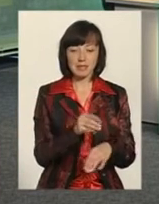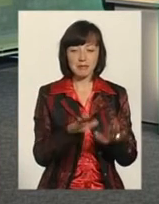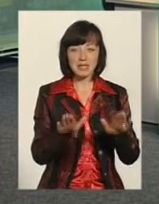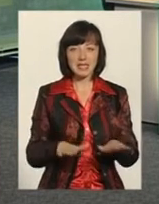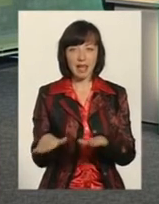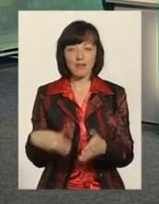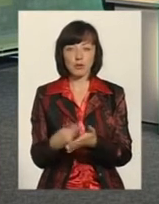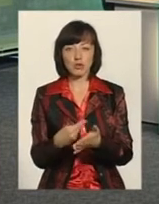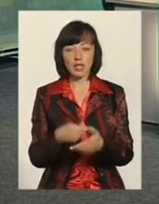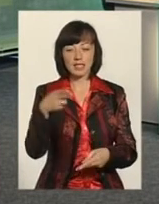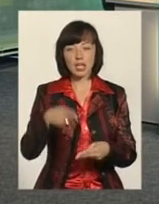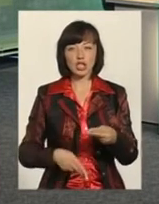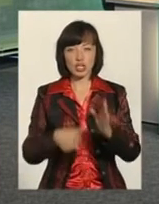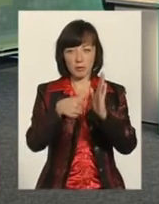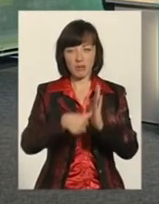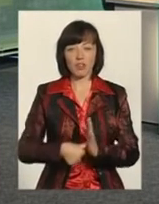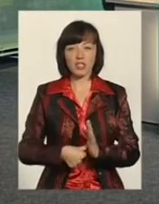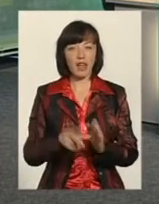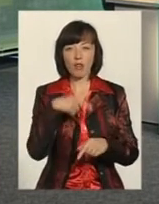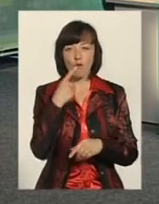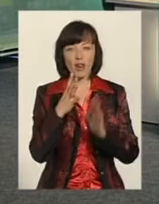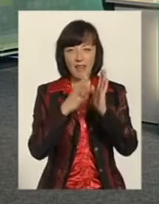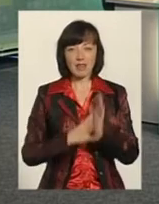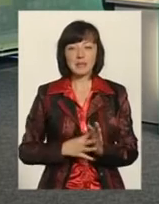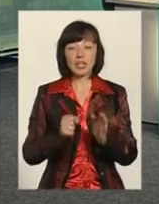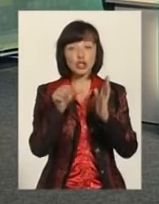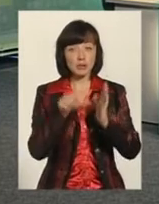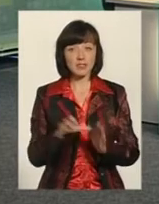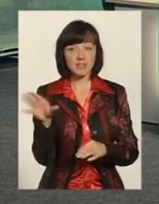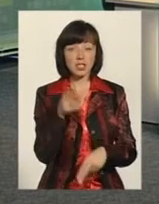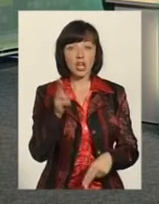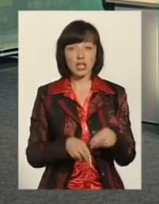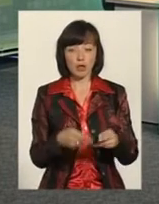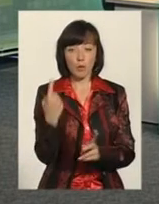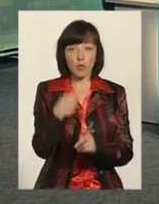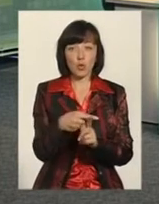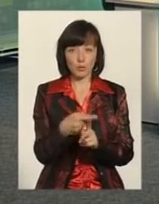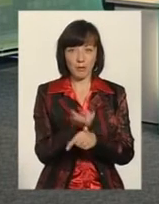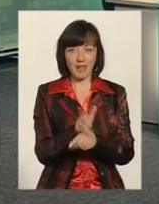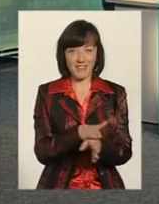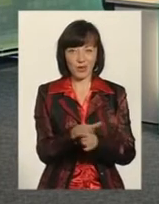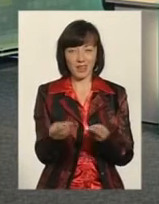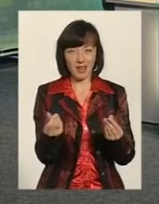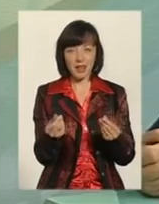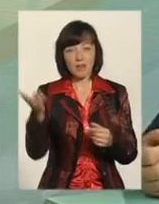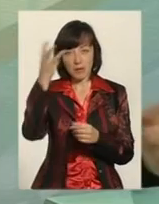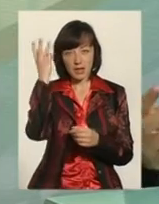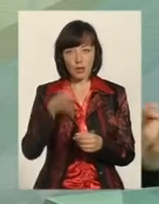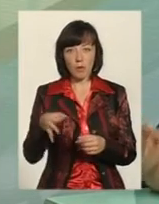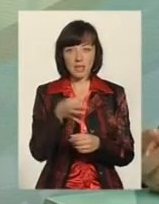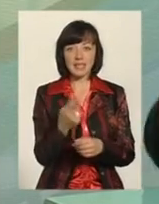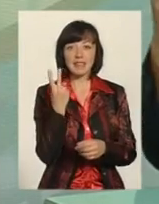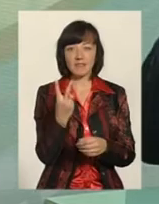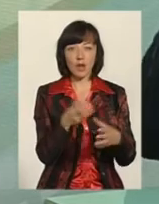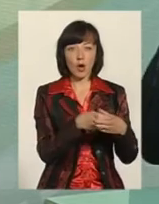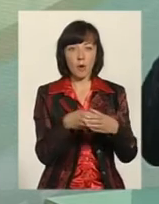місцеві бюджети закінчили півріччя, я не говорю 9 місяців, бо ми ще не бачимо, півріччя всі закінчили з плюсом. У нас, здається, в Хмельницькій області дві